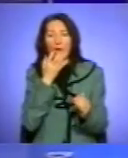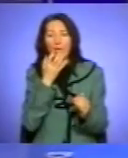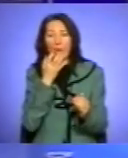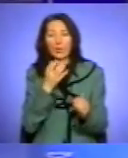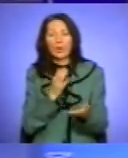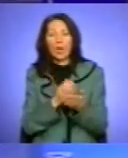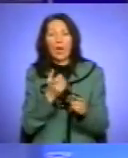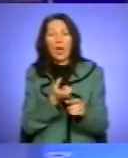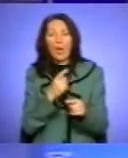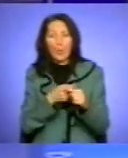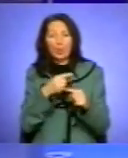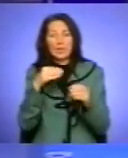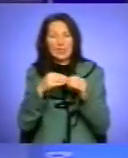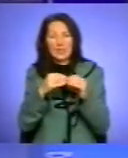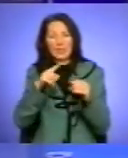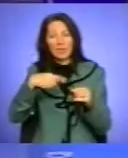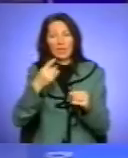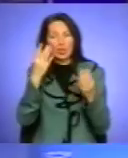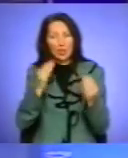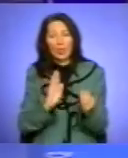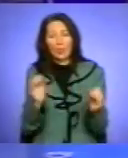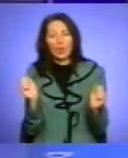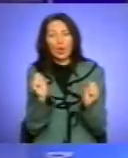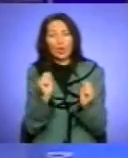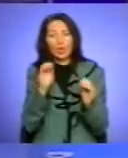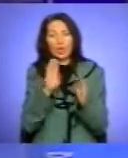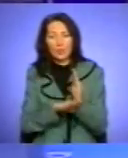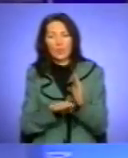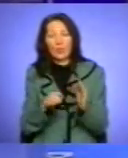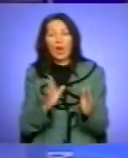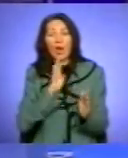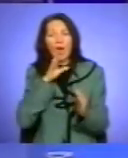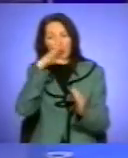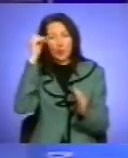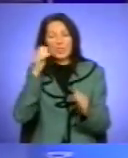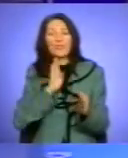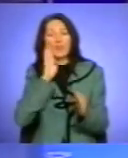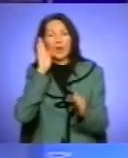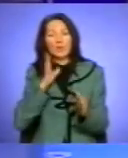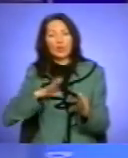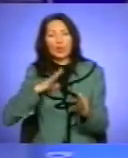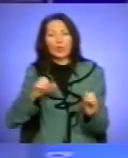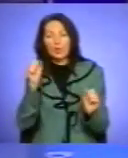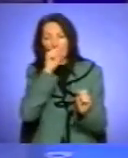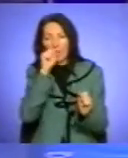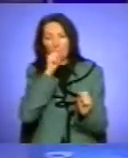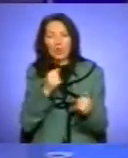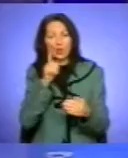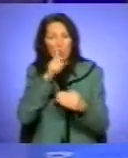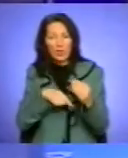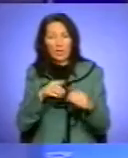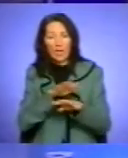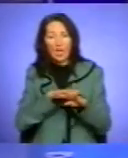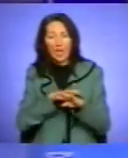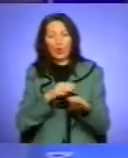плюс 10, адже в наступні дні значно похолодає, а вночі та вранці очікуються заморозки. Якщо вірити народному прогнозу